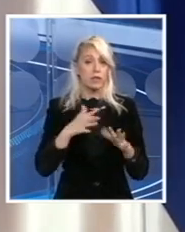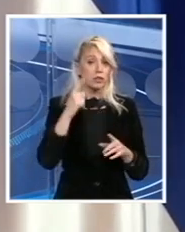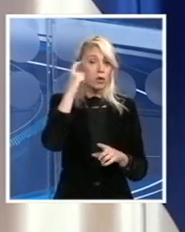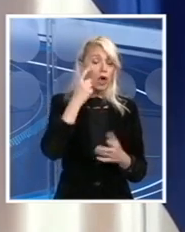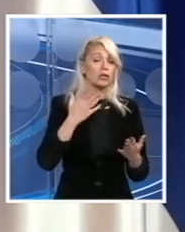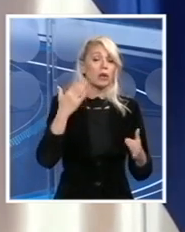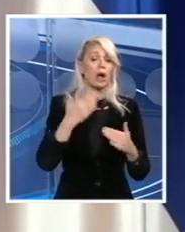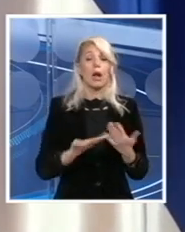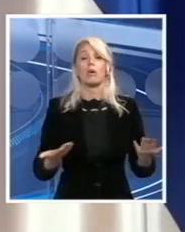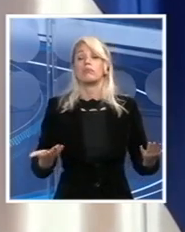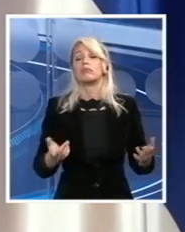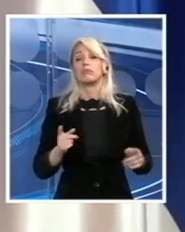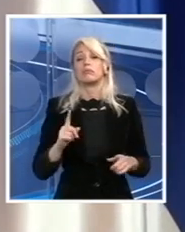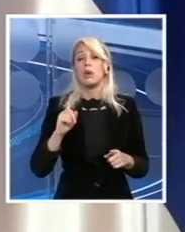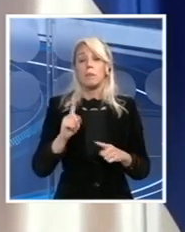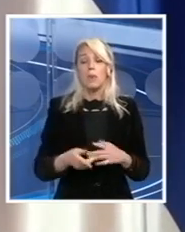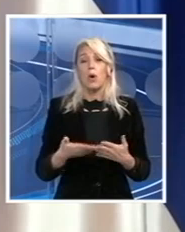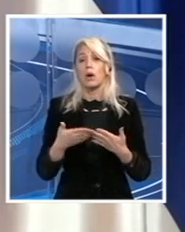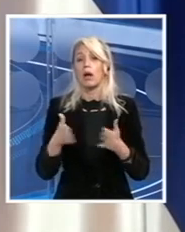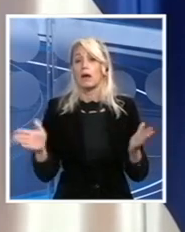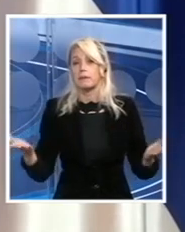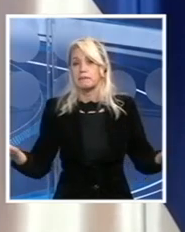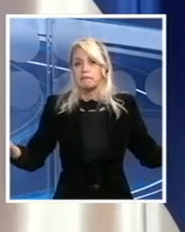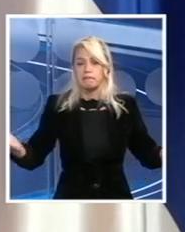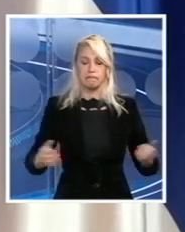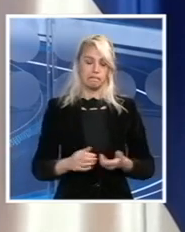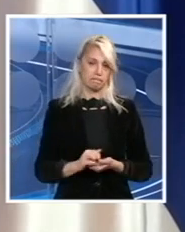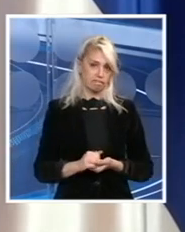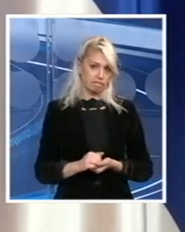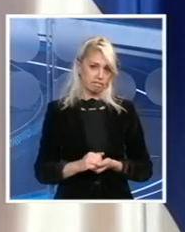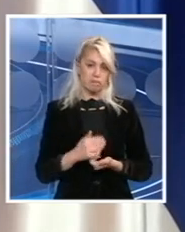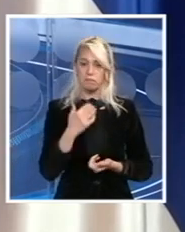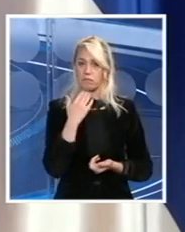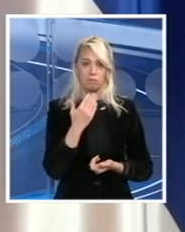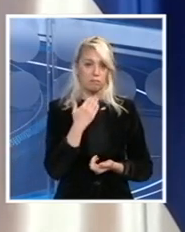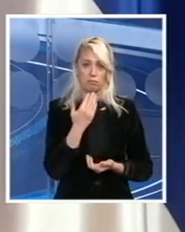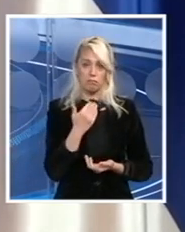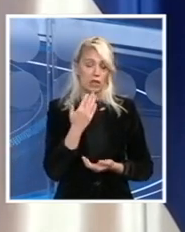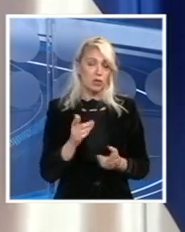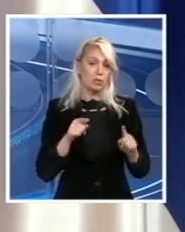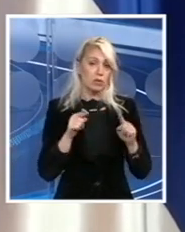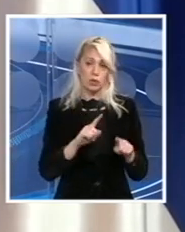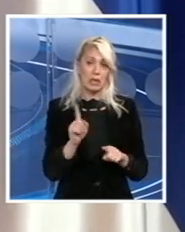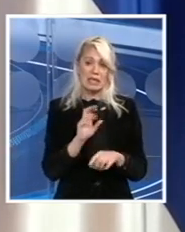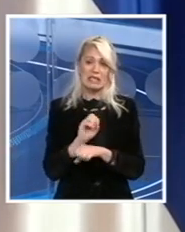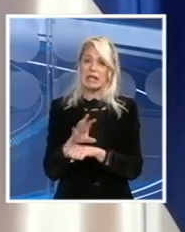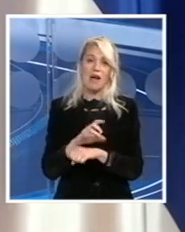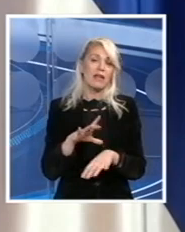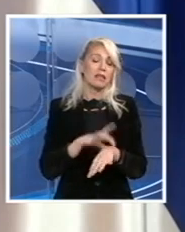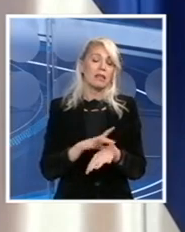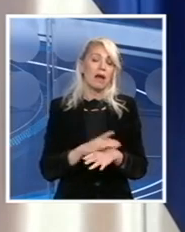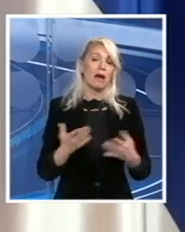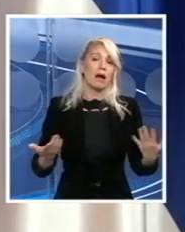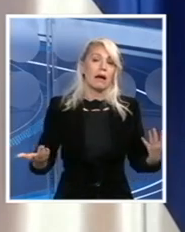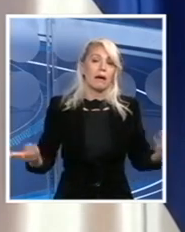mora biti. Znači, oni će jednostavno morati da se otvore, iako to stručno nema